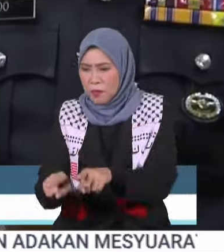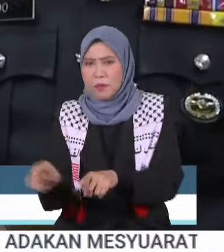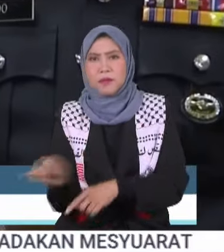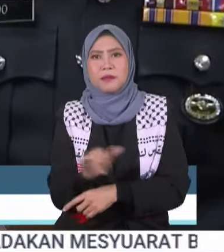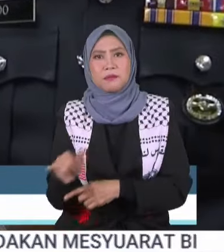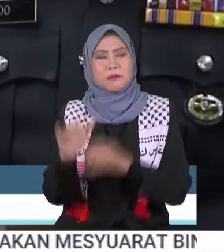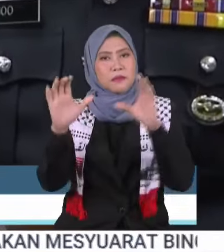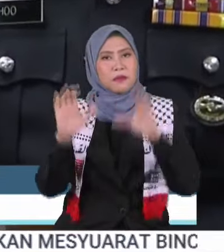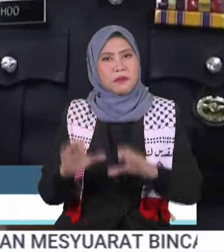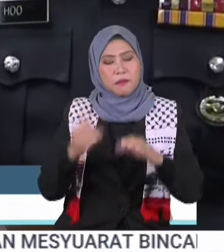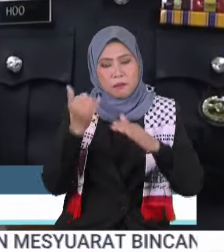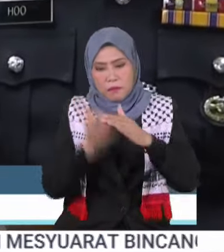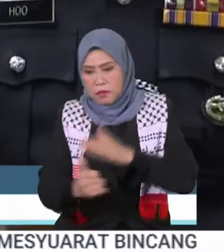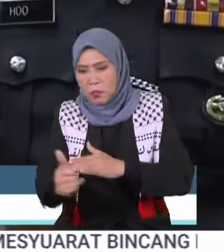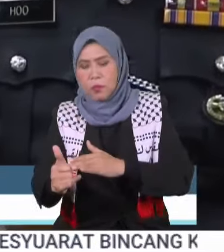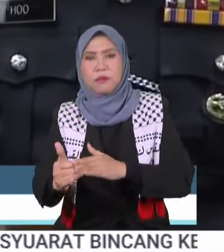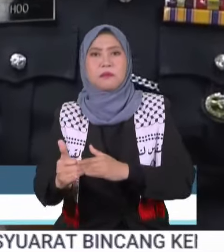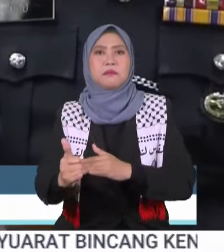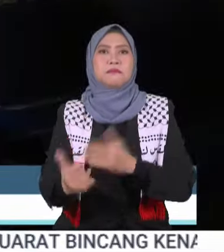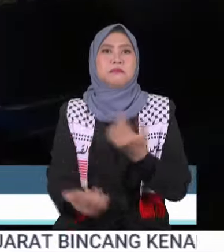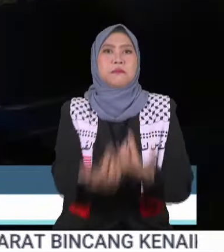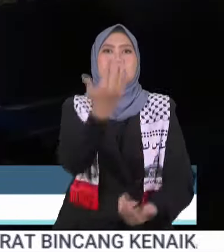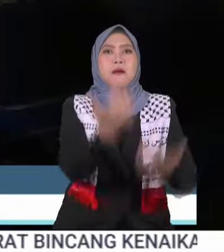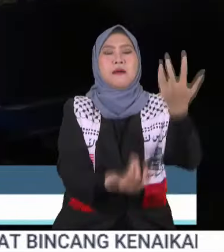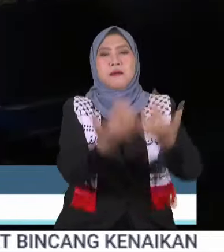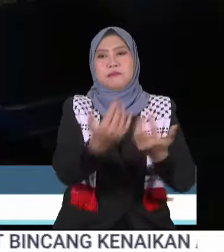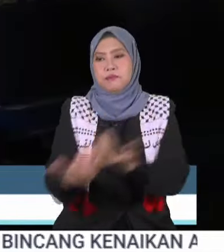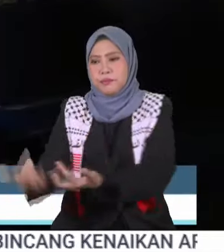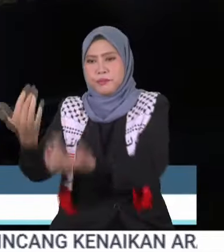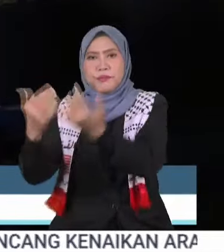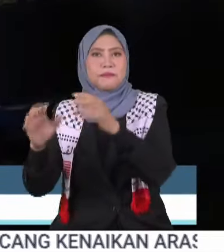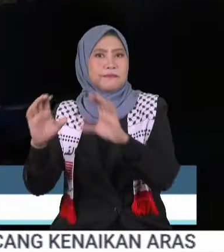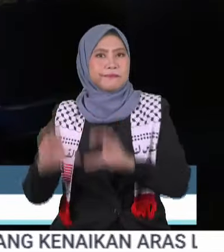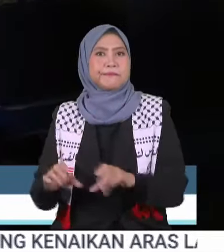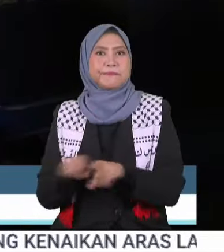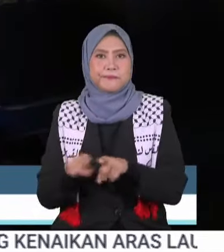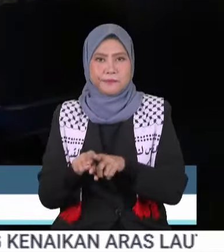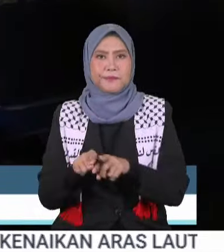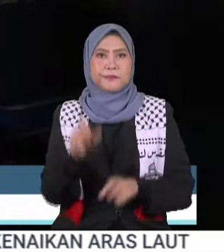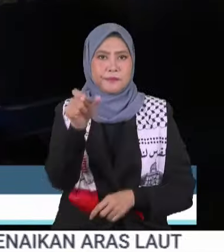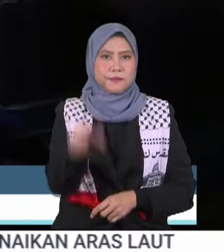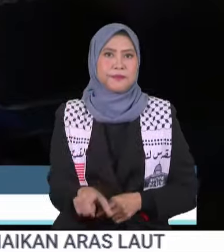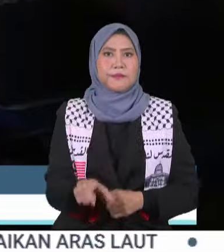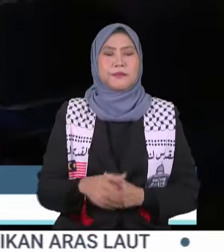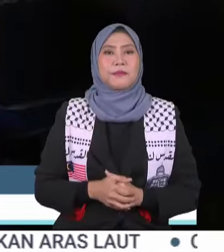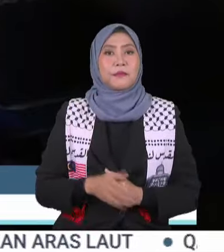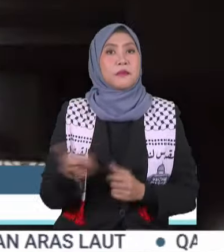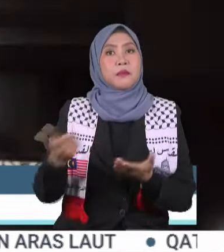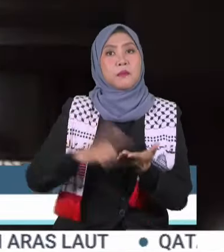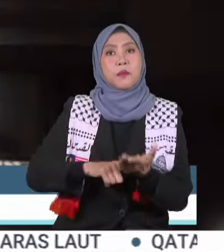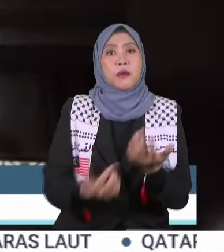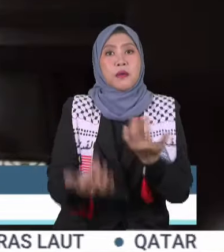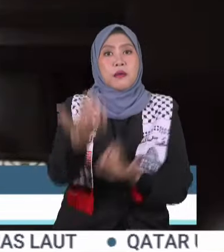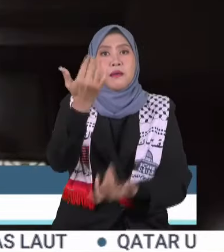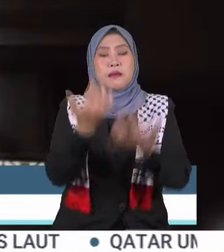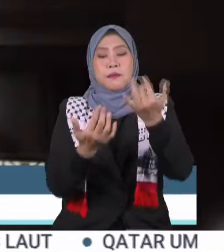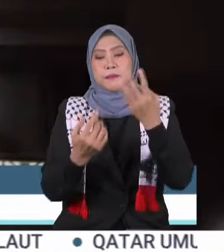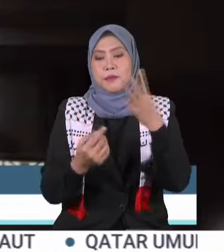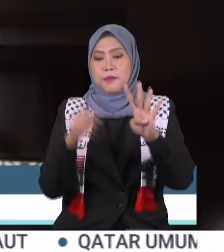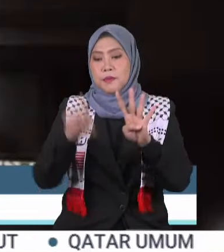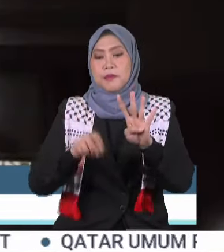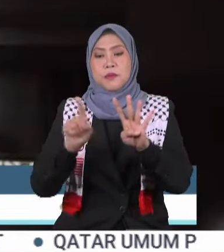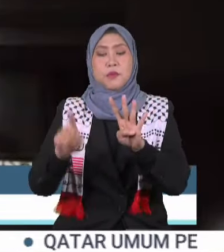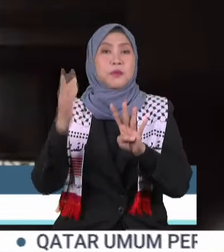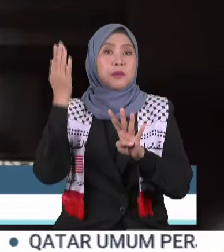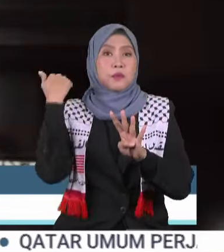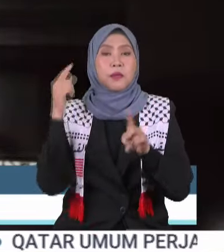masuk dan cara dia melakukan khianat tersebut masjid Kampung Parit simis dilaporkan Terbakar pada 14 Januari